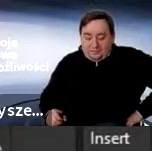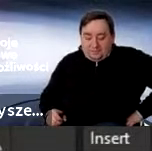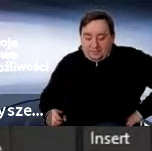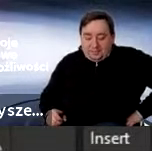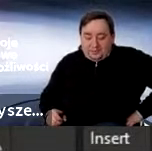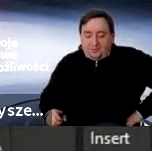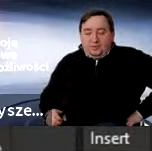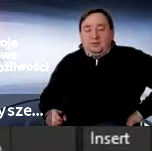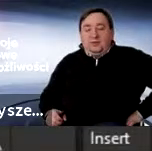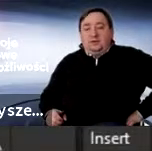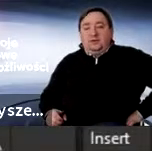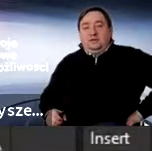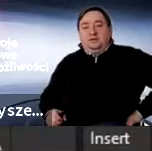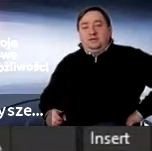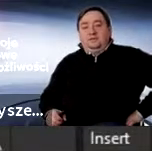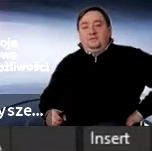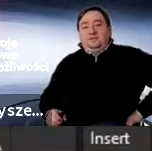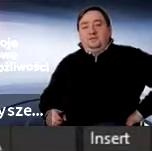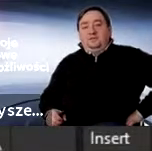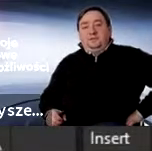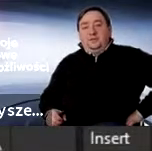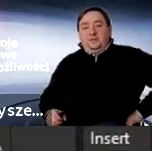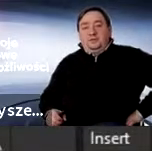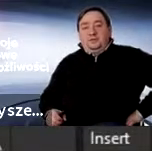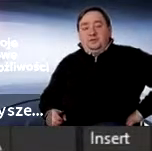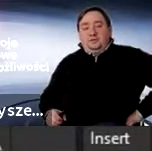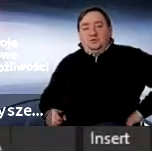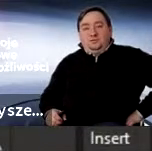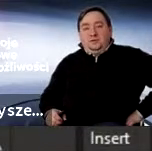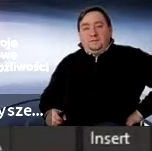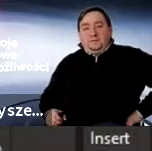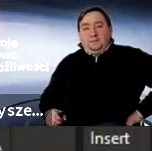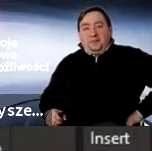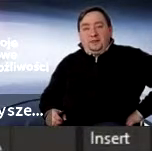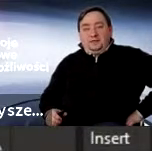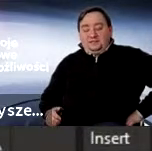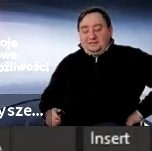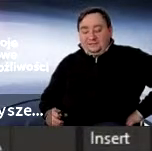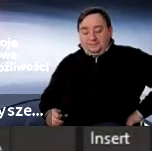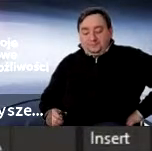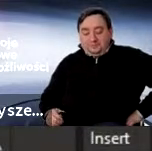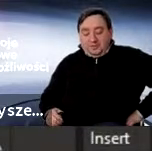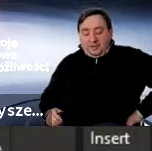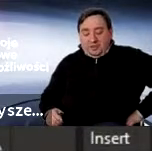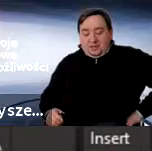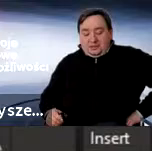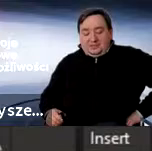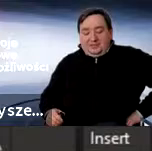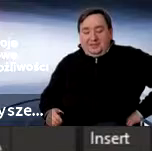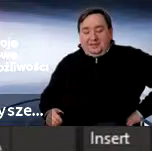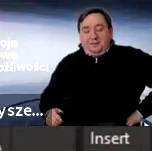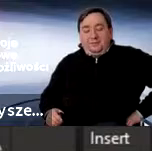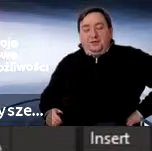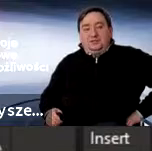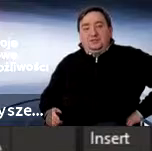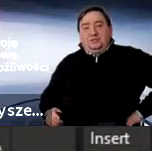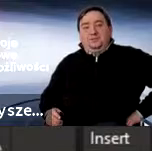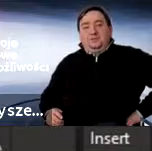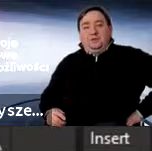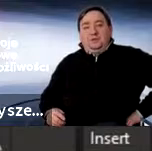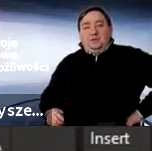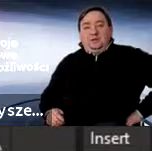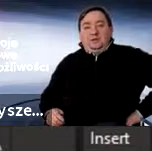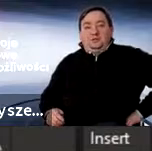lewej mojej widzimy z kolei osobę z zanikiem